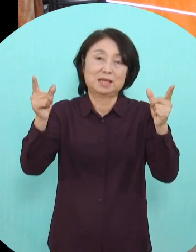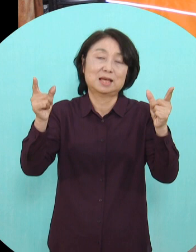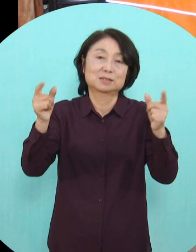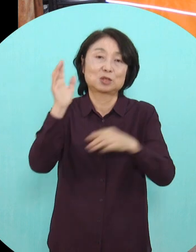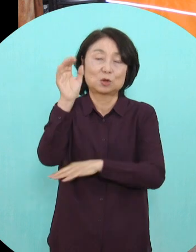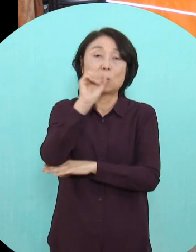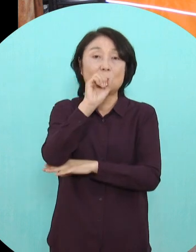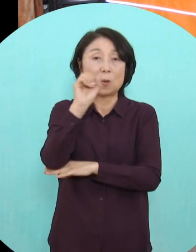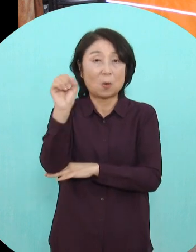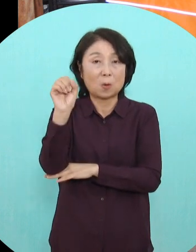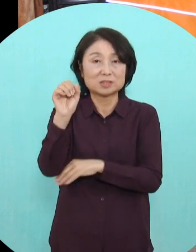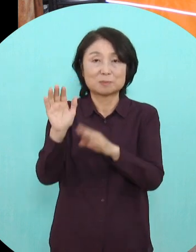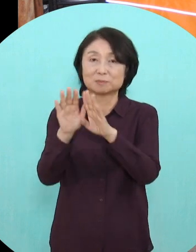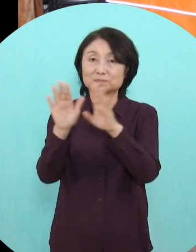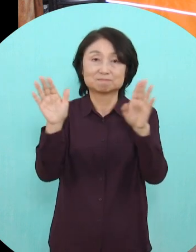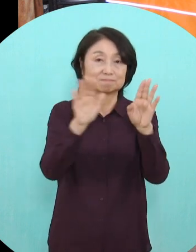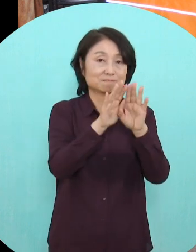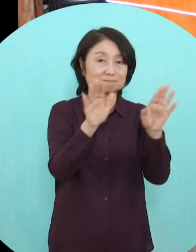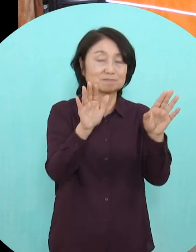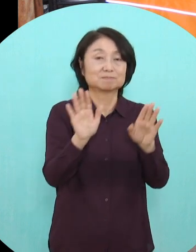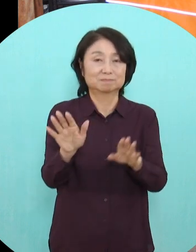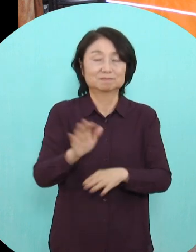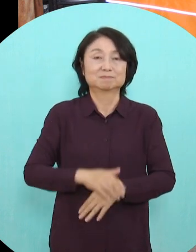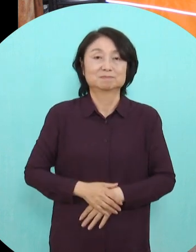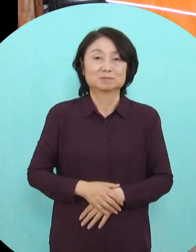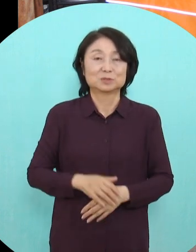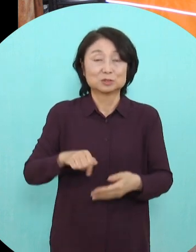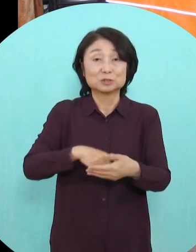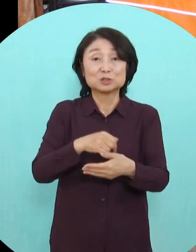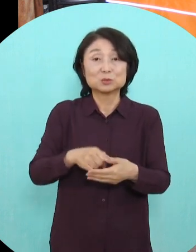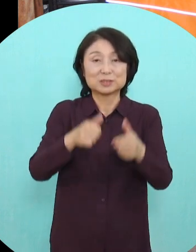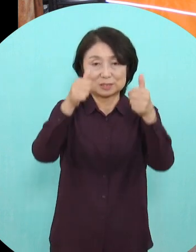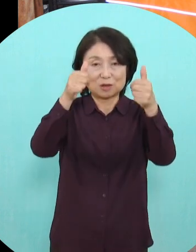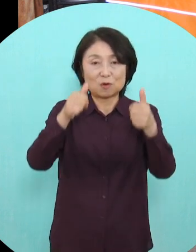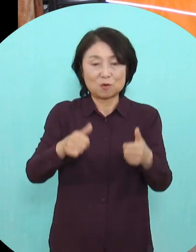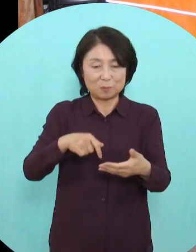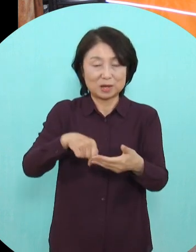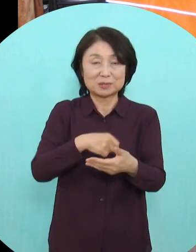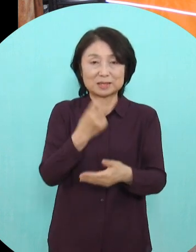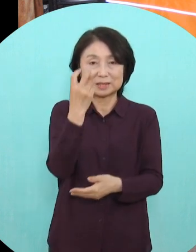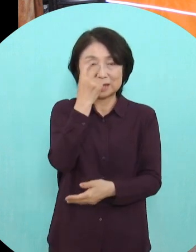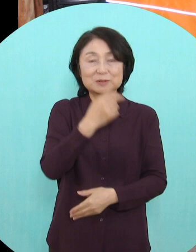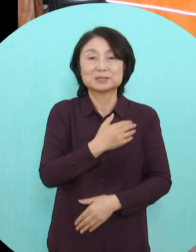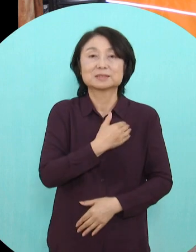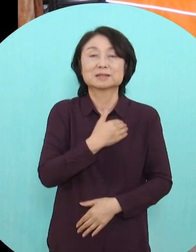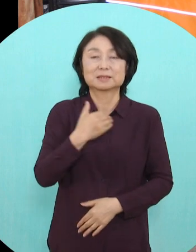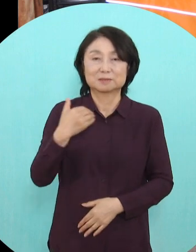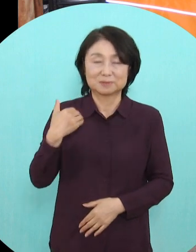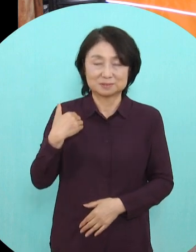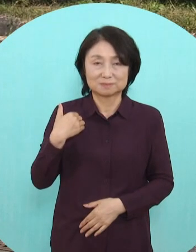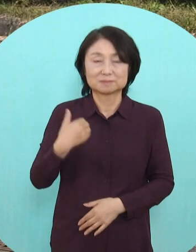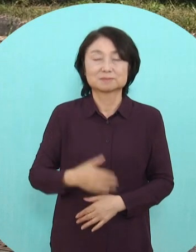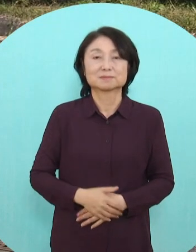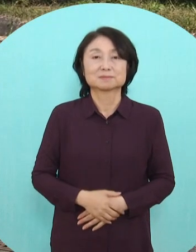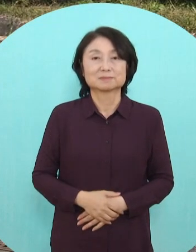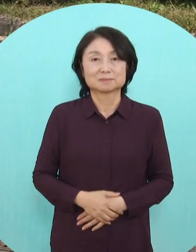講座も無料で実施しています。詳しくは市ウェブサイトで確認することができます。